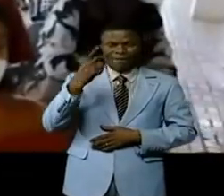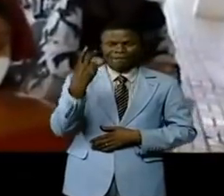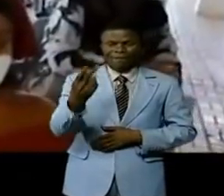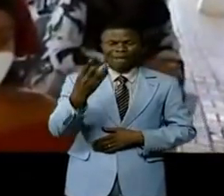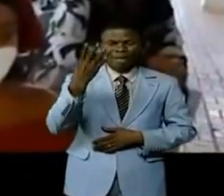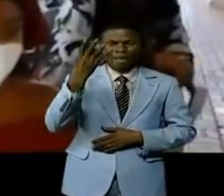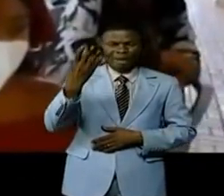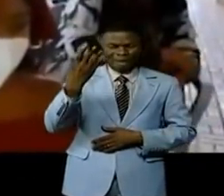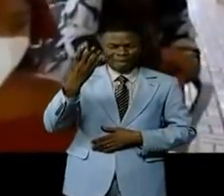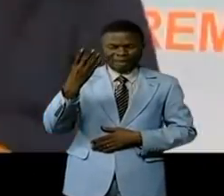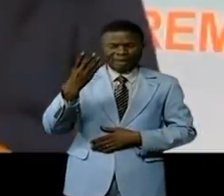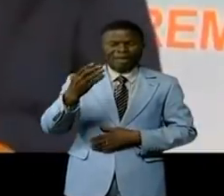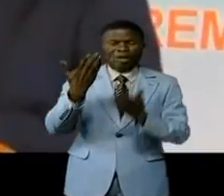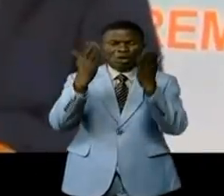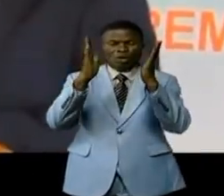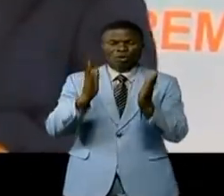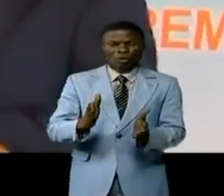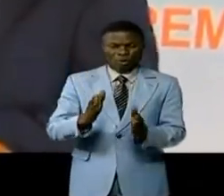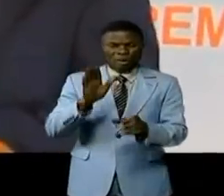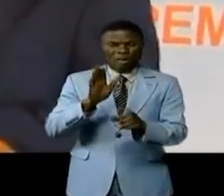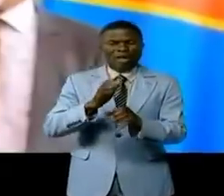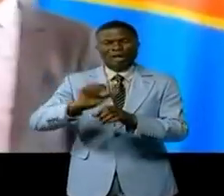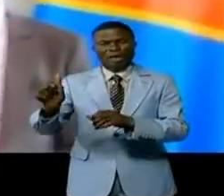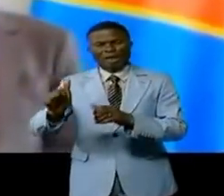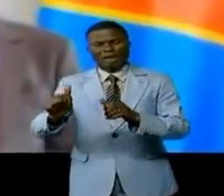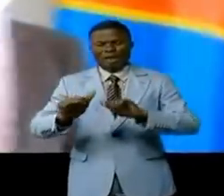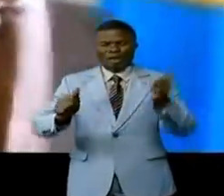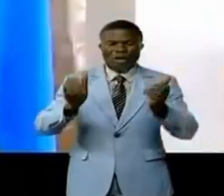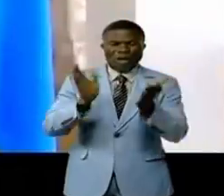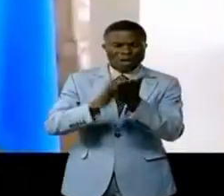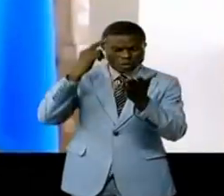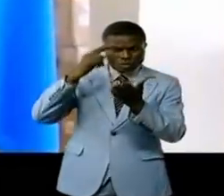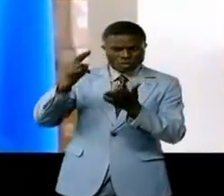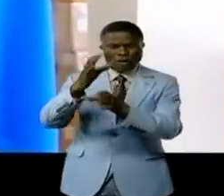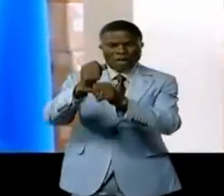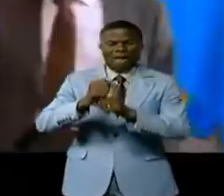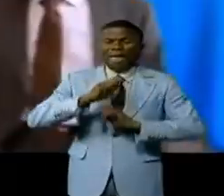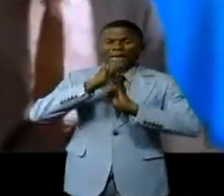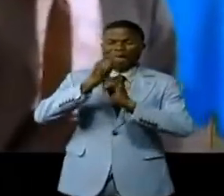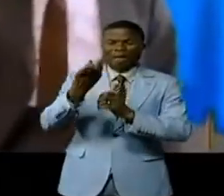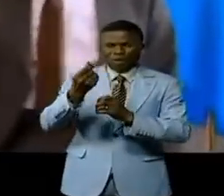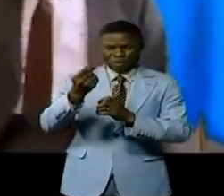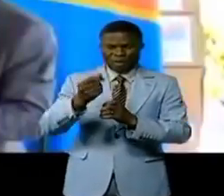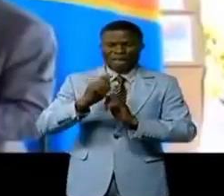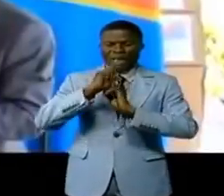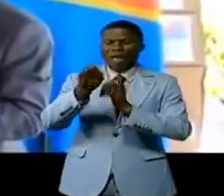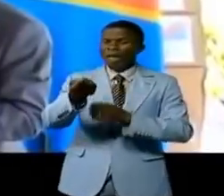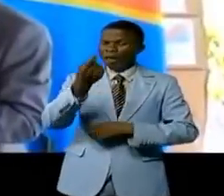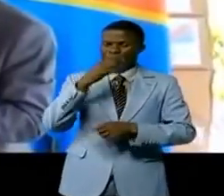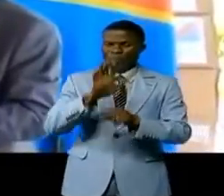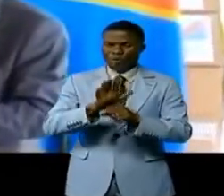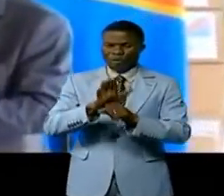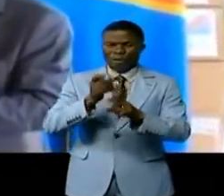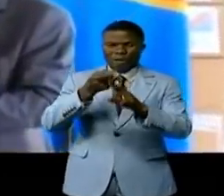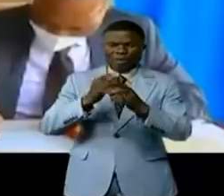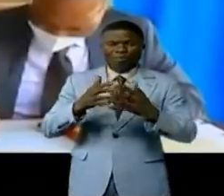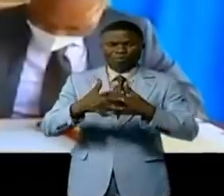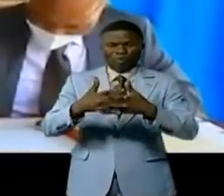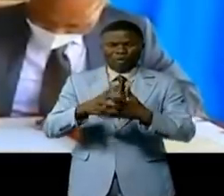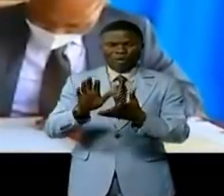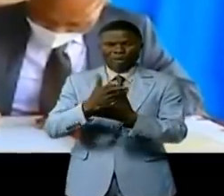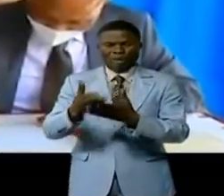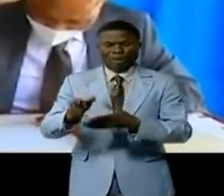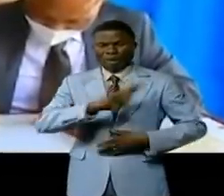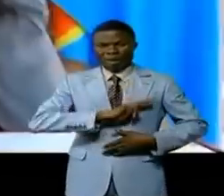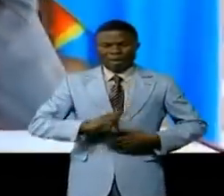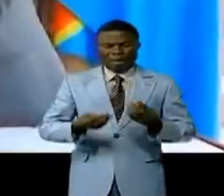12 différentes facultés de l'université de Kinshasa viennent de bénéficier la bourse Milan et d'un don de médicaments fruit du partenariat entre l'université